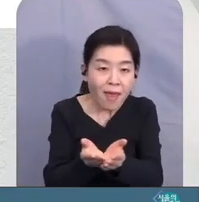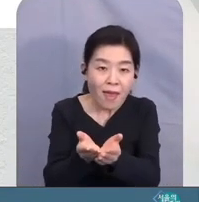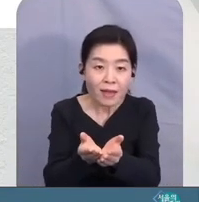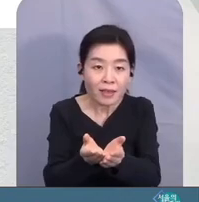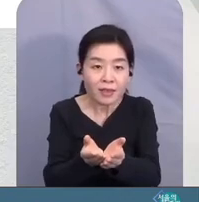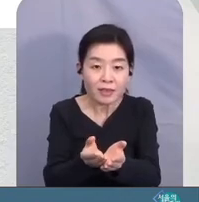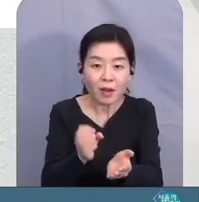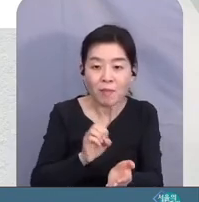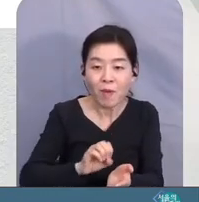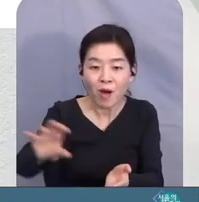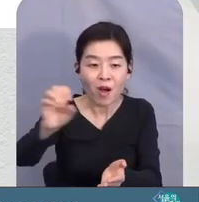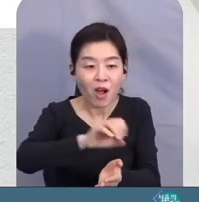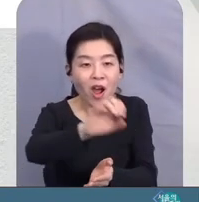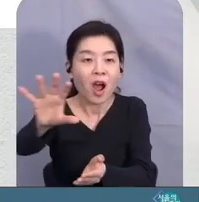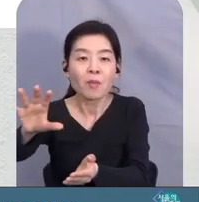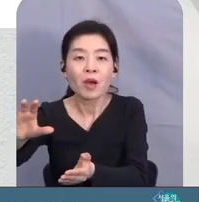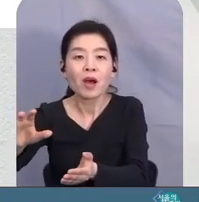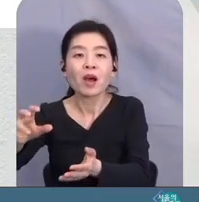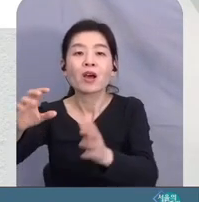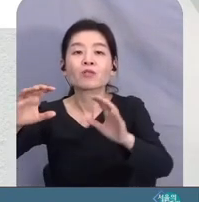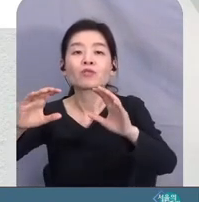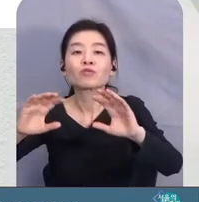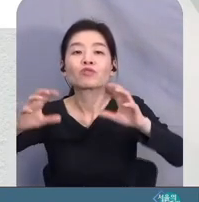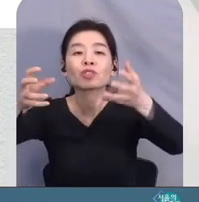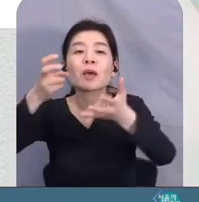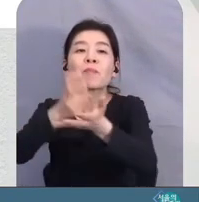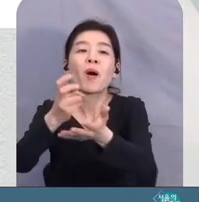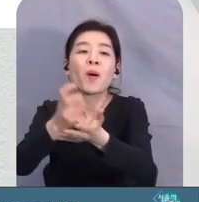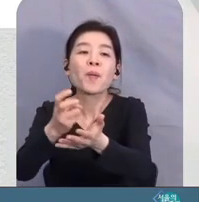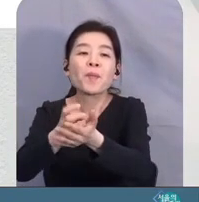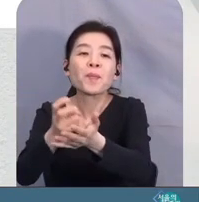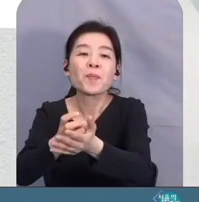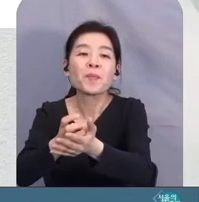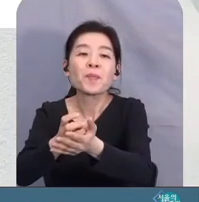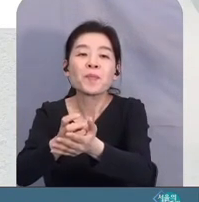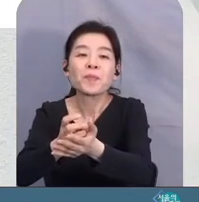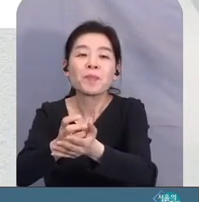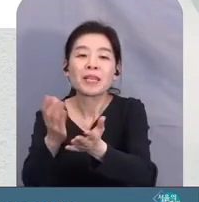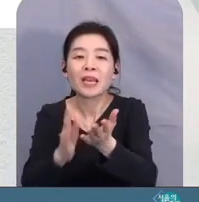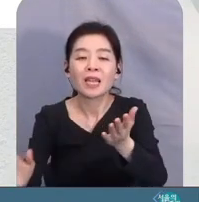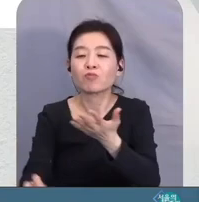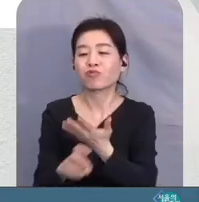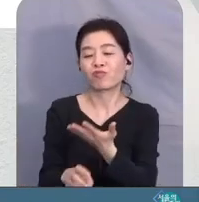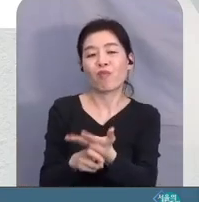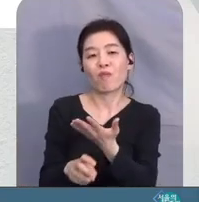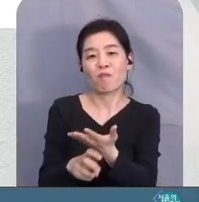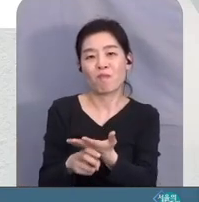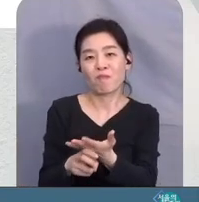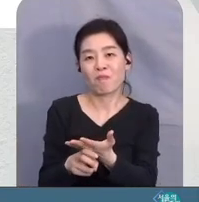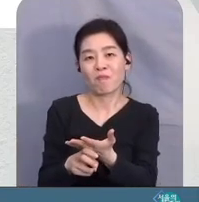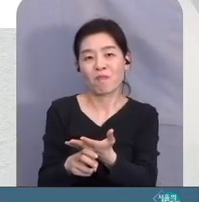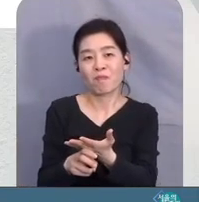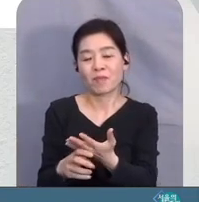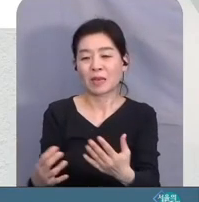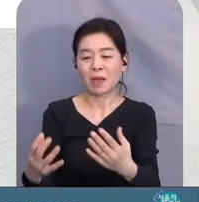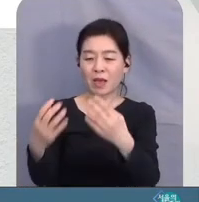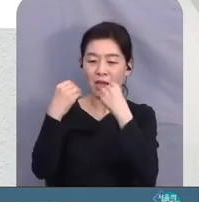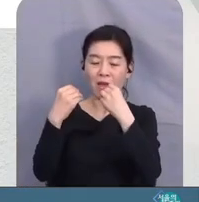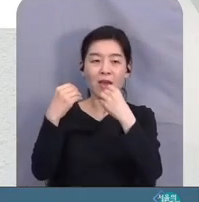금지되는 거예요. 그러다 보니까 터널을 판 건데 원래 계산된 34억 엔을 10배를 초과하는 거예요.